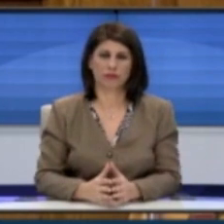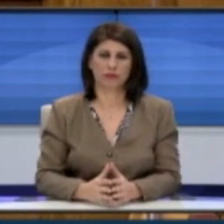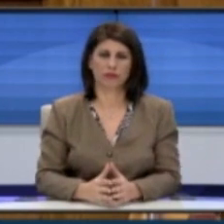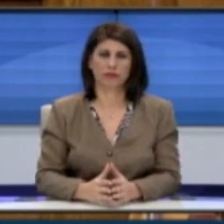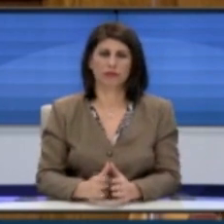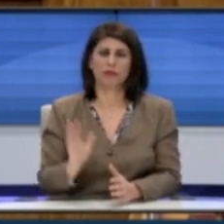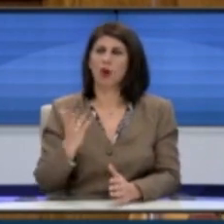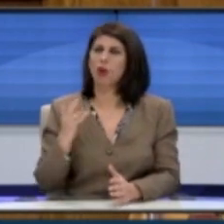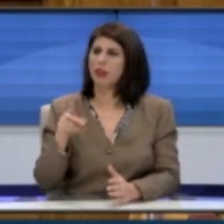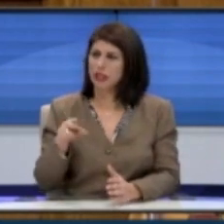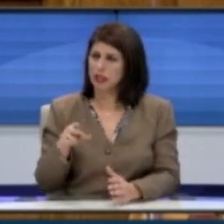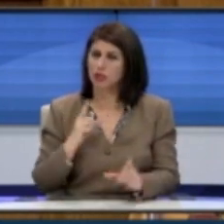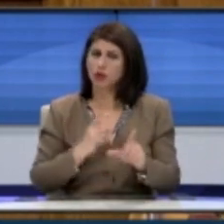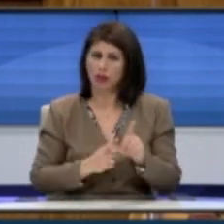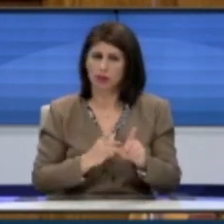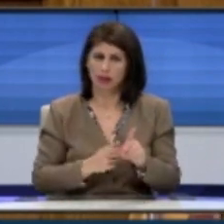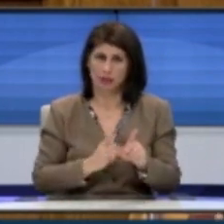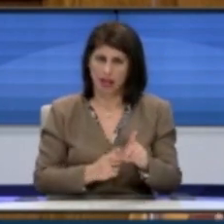αφορά το ΚΚΕ,